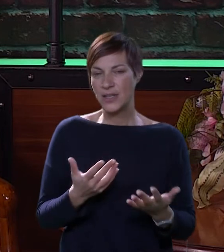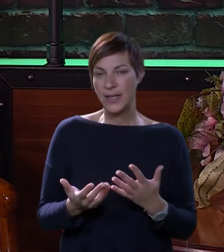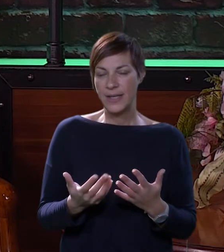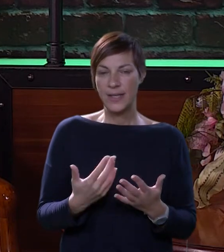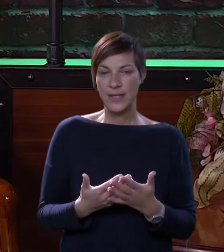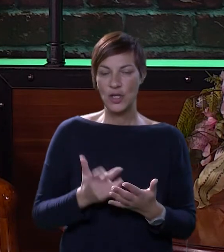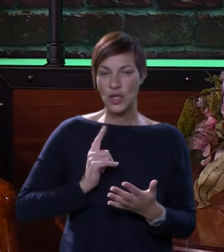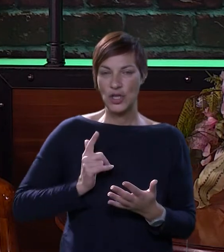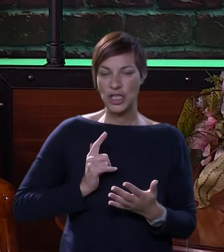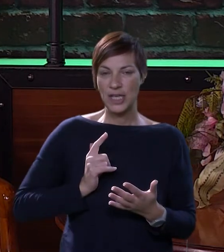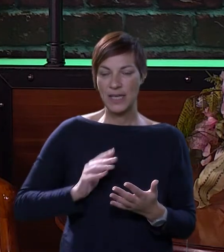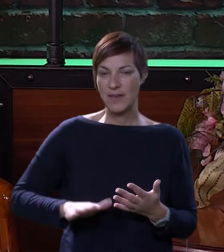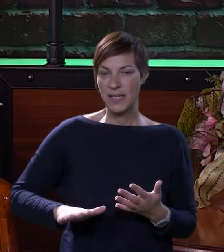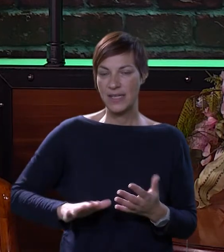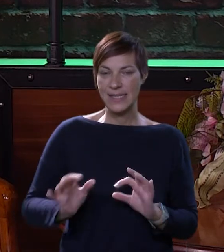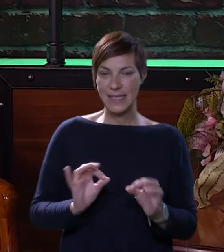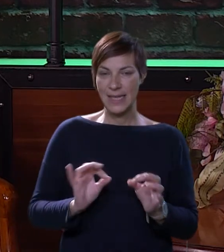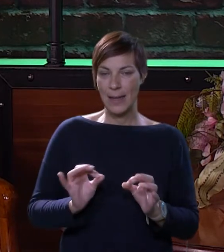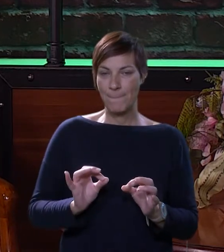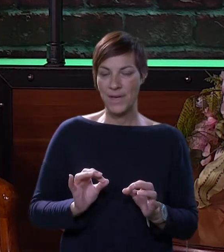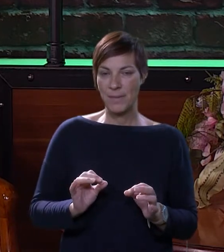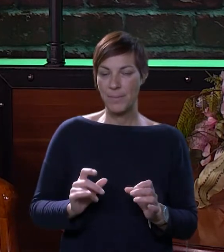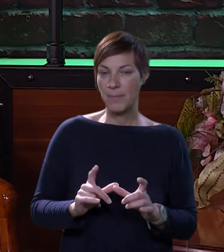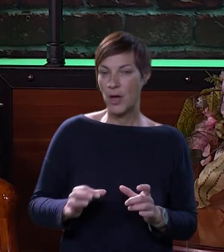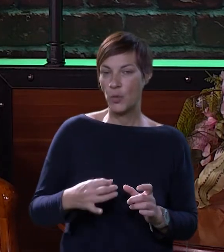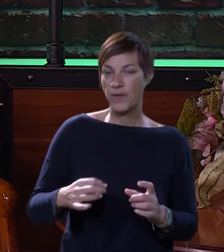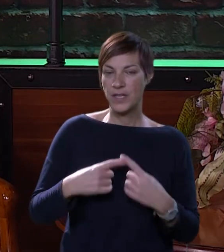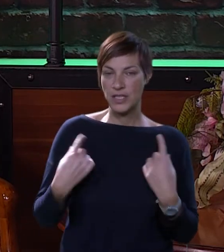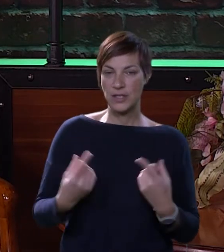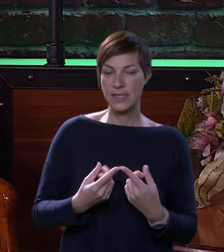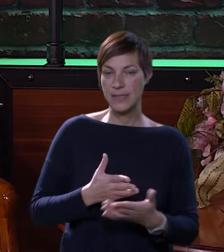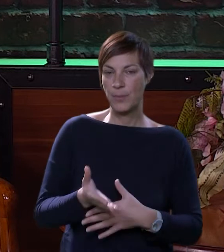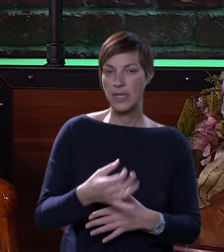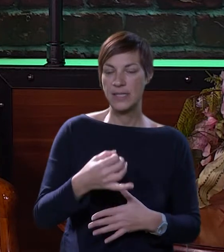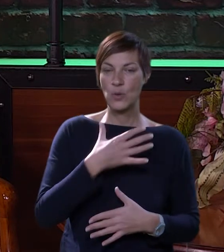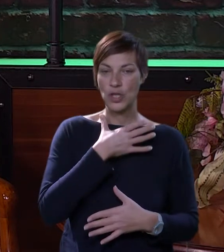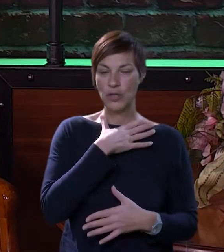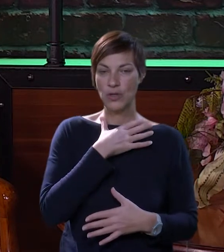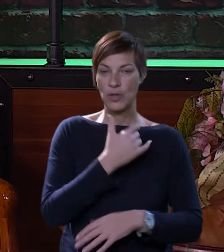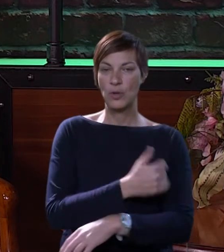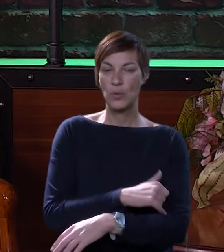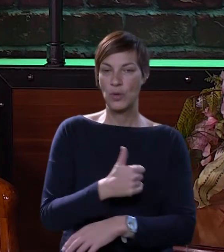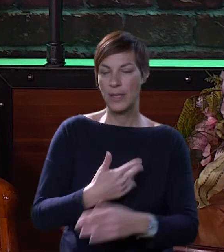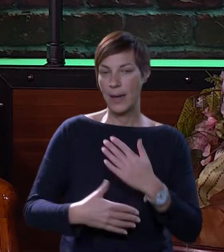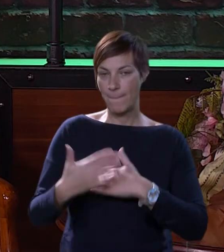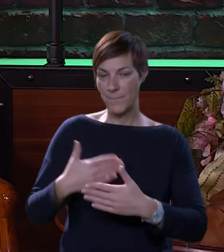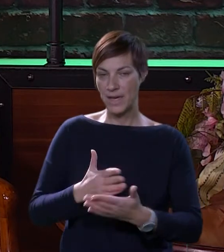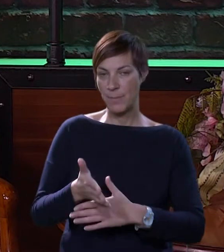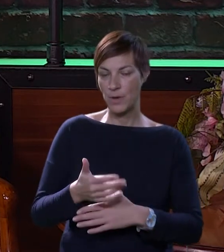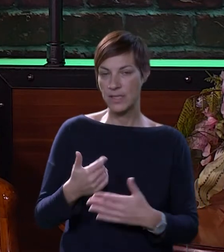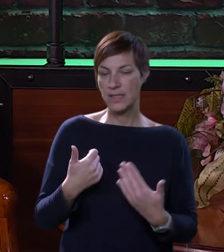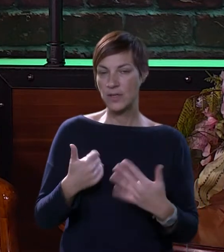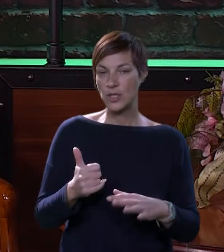nekako očekivanje da se dijete priprema, barem u vrtićkom okruženju, za polazak u osnovnu školu u godini dana prije polaska,